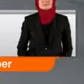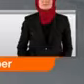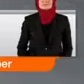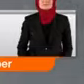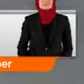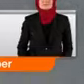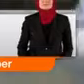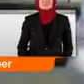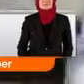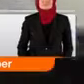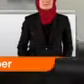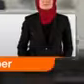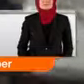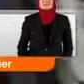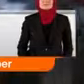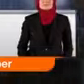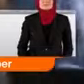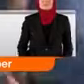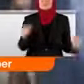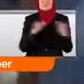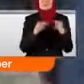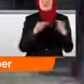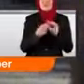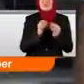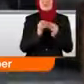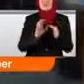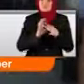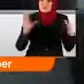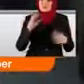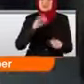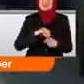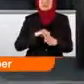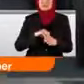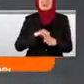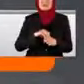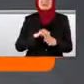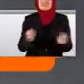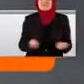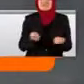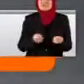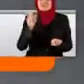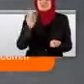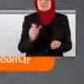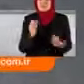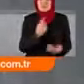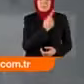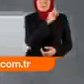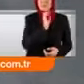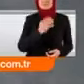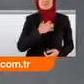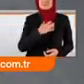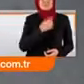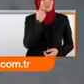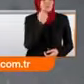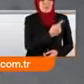ulaşabilecek varsa gelsinler trafik sorununu çözmek için elinden geleni yaptı Ama tek bir kişinin bencilliğini aşamayı